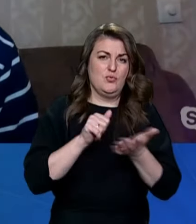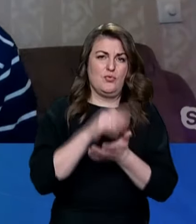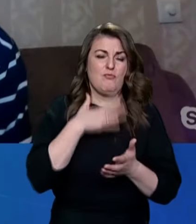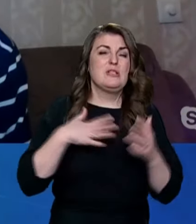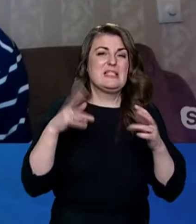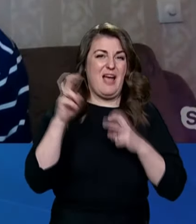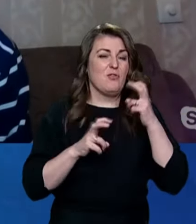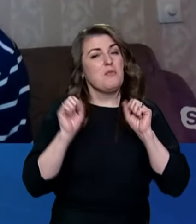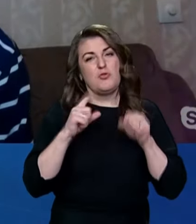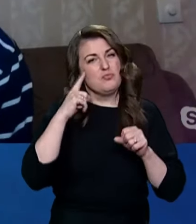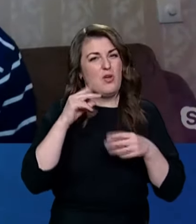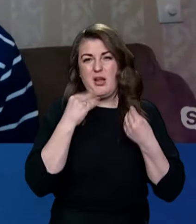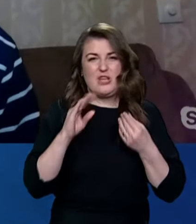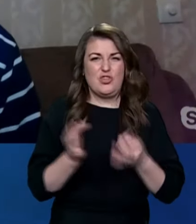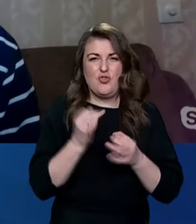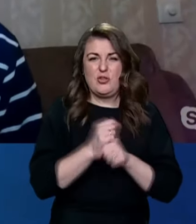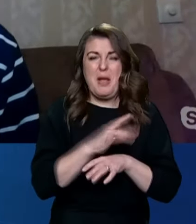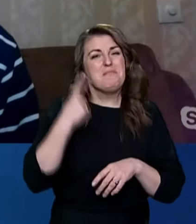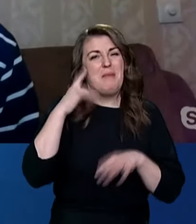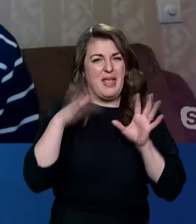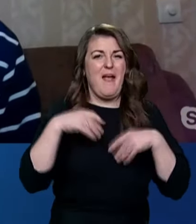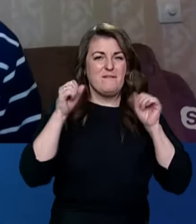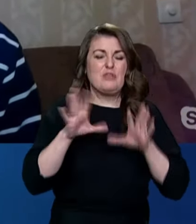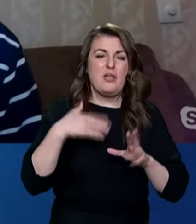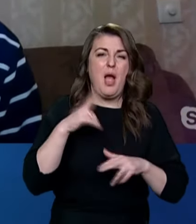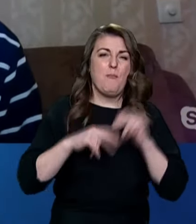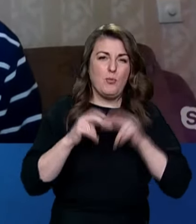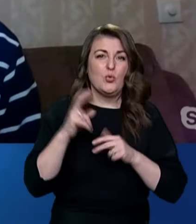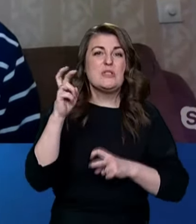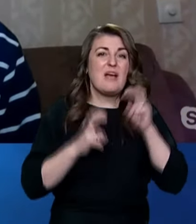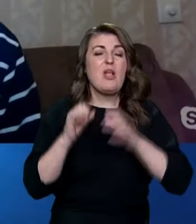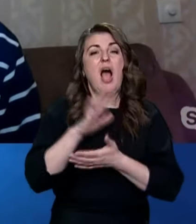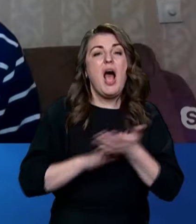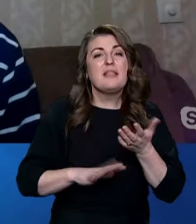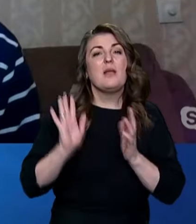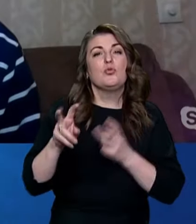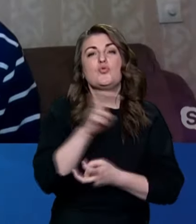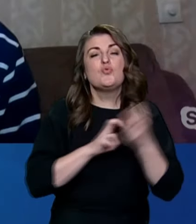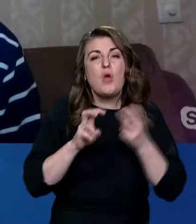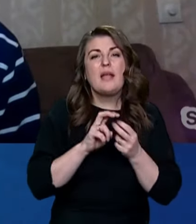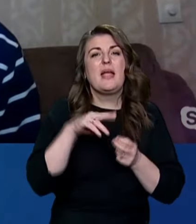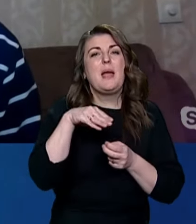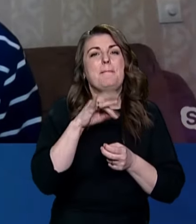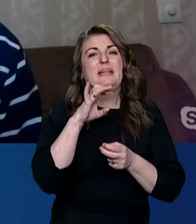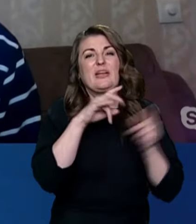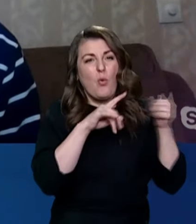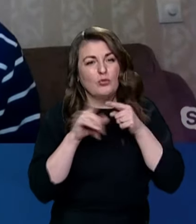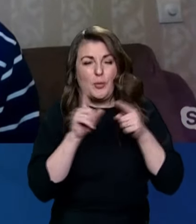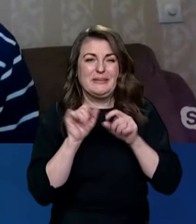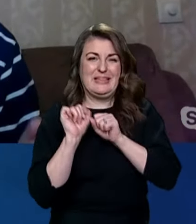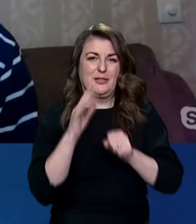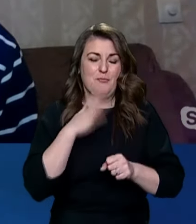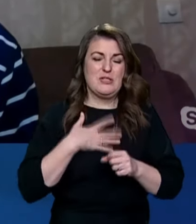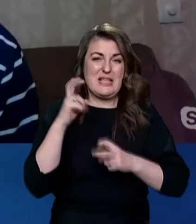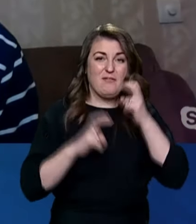завод. Тобто може краще нічого не робити, але каже, я вирішив, що я побудую завод, а далі буду шукати Петріот, який прикриє мій завод. І,